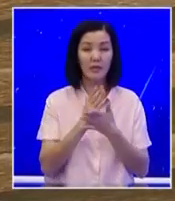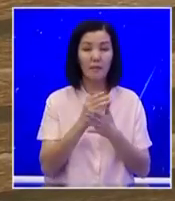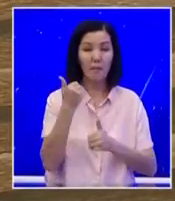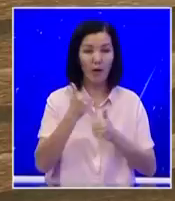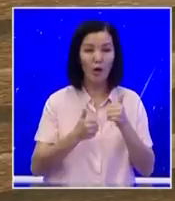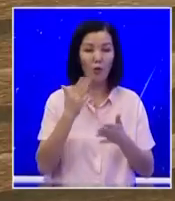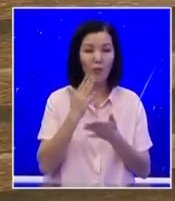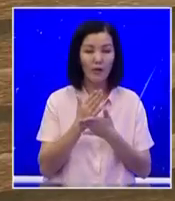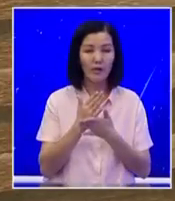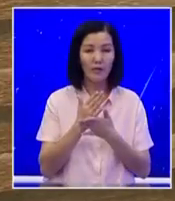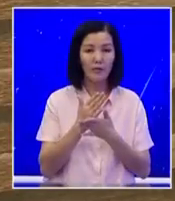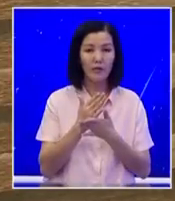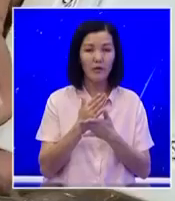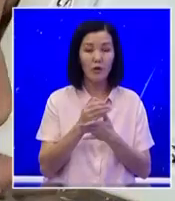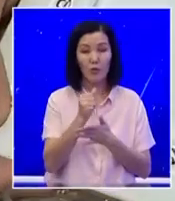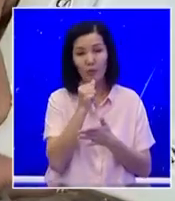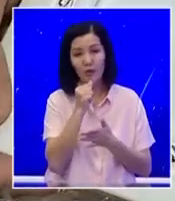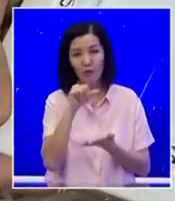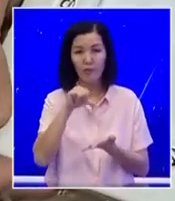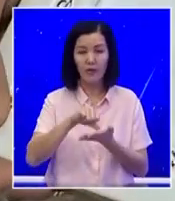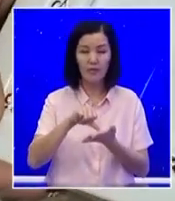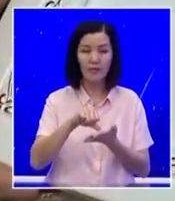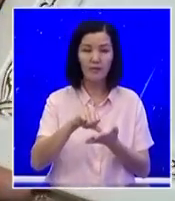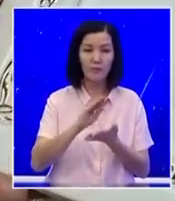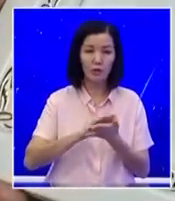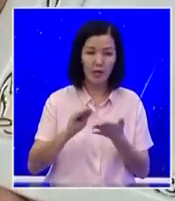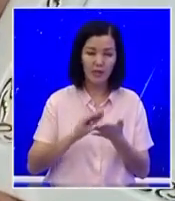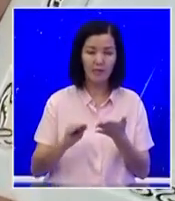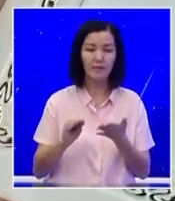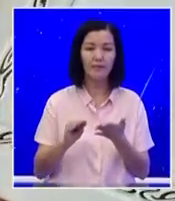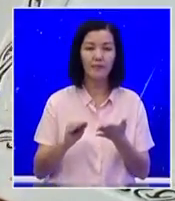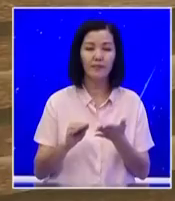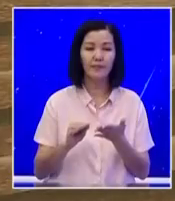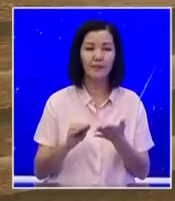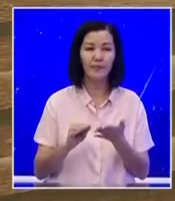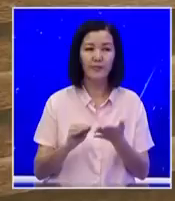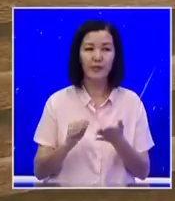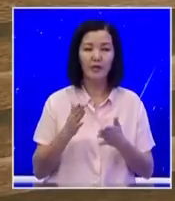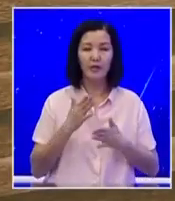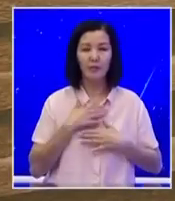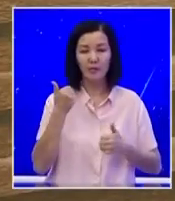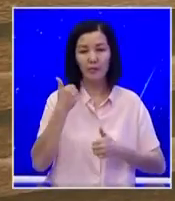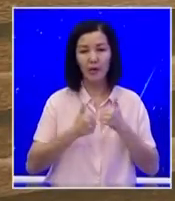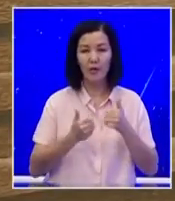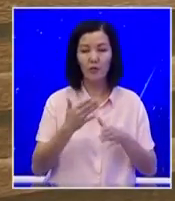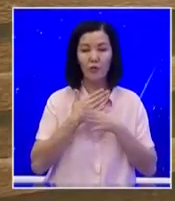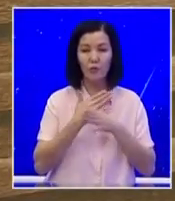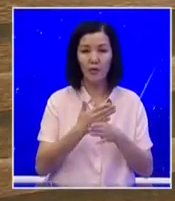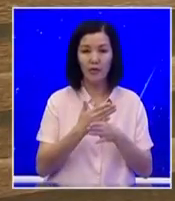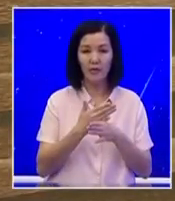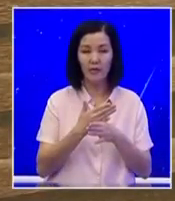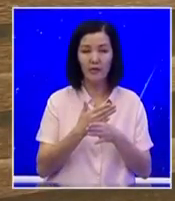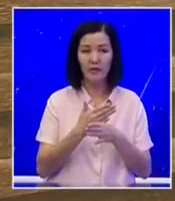болатын. Неге бағымды сынап көрмеске деп қатысып, бағымды сынап көргім келді. Мен осы